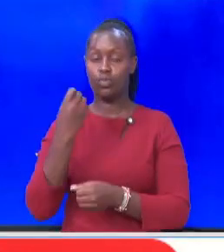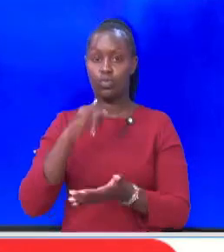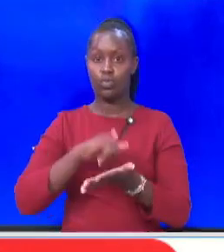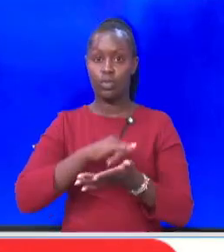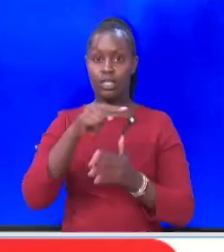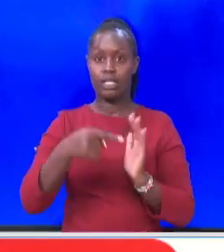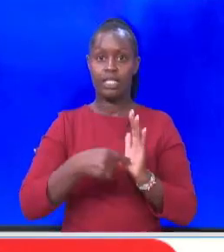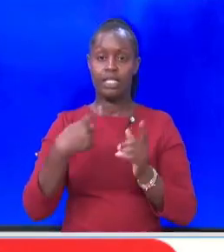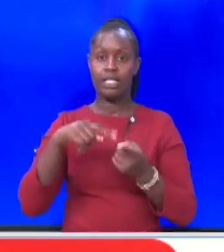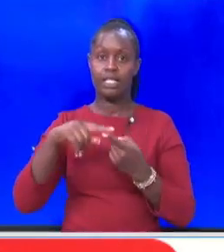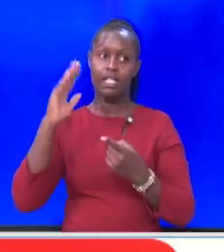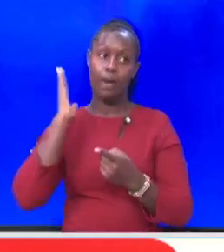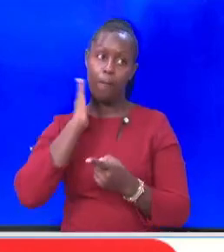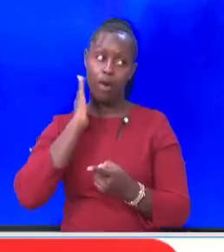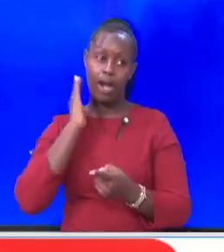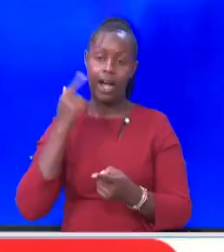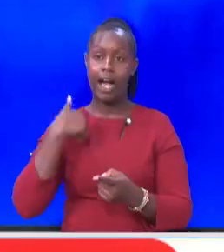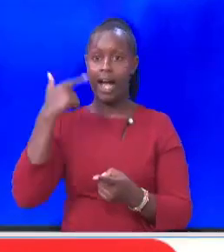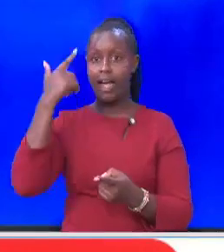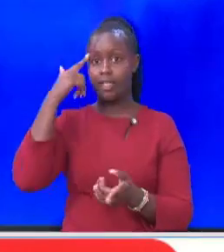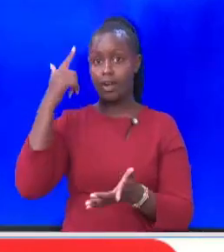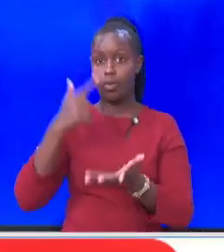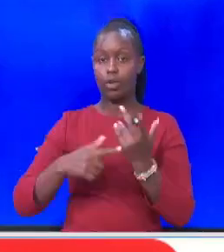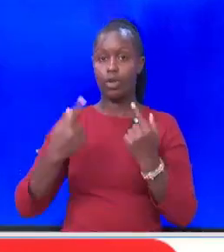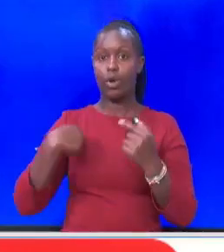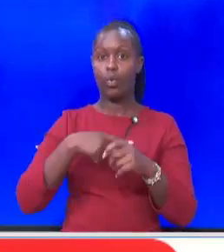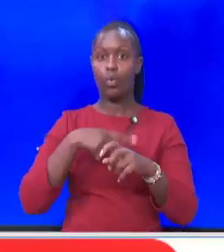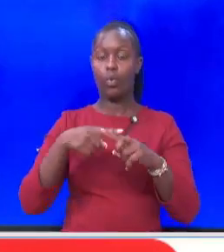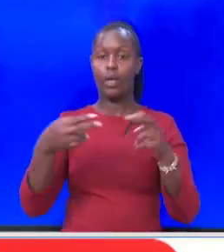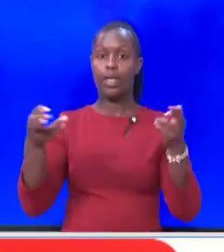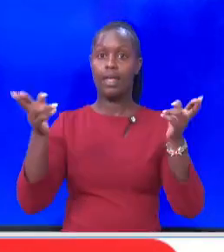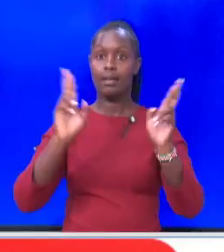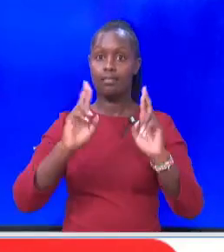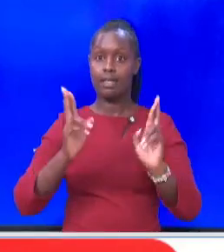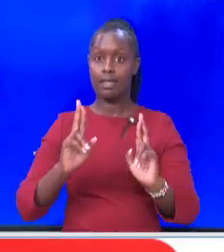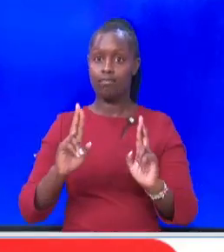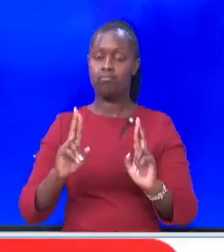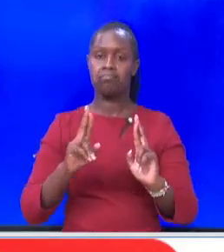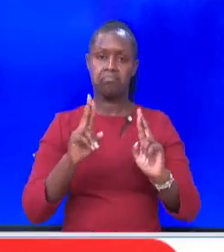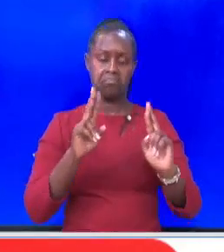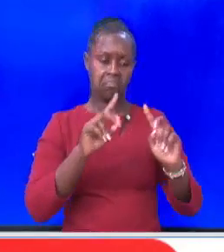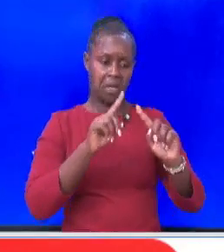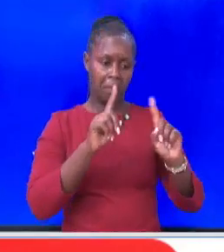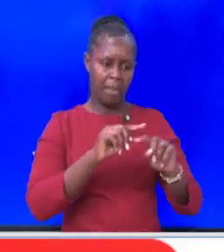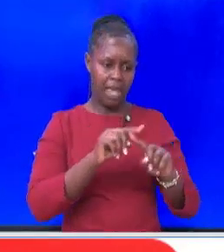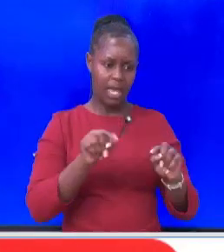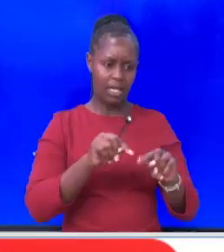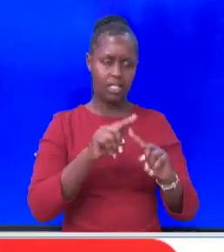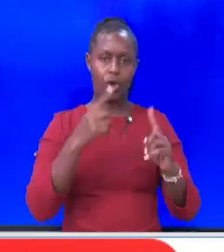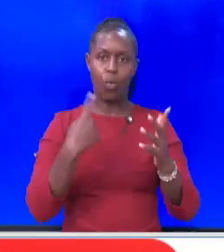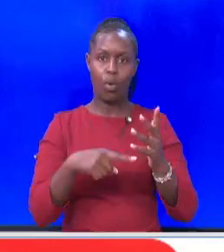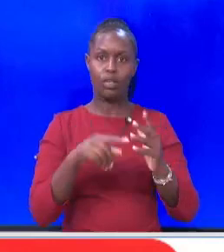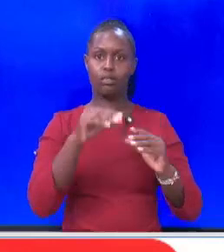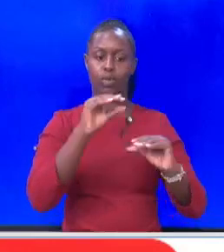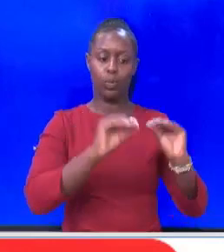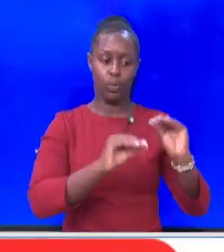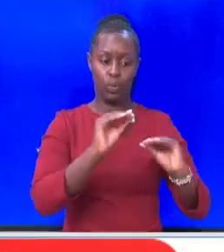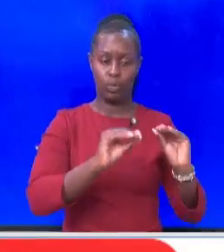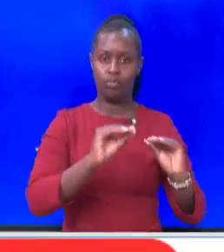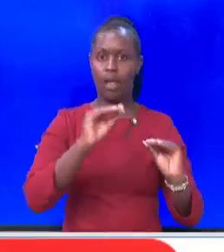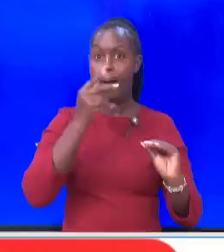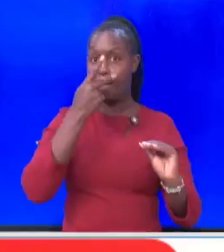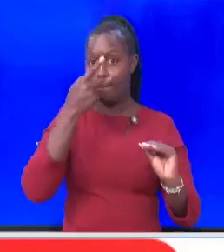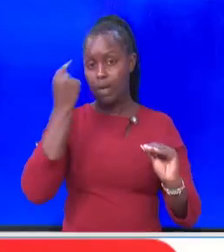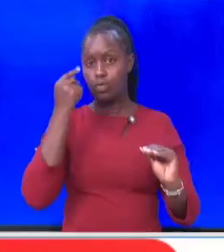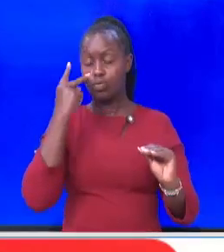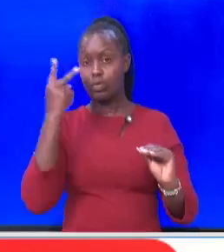Muranga, nafikiri tunajitayarisha vizuri tena turudi pale tuone makosa gani ambayo tumefanya. Maana ukiangalia game ya leo hatukuanza vizuri, si